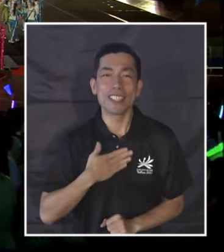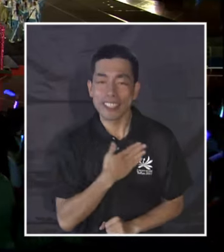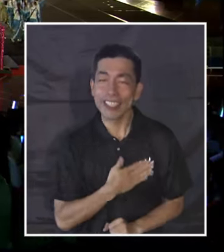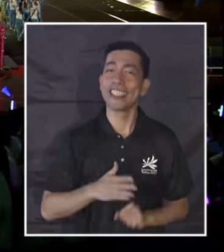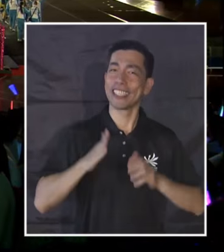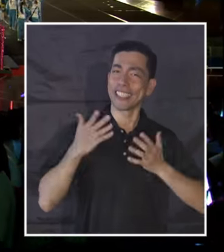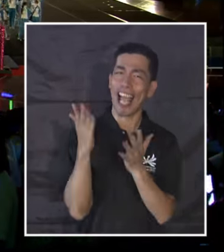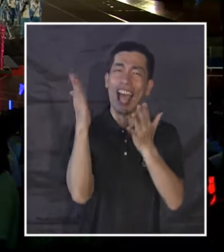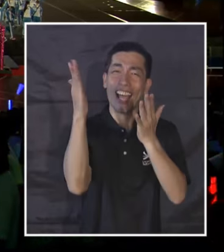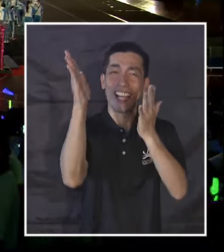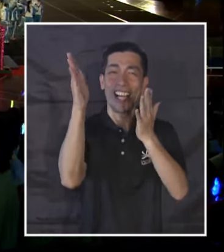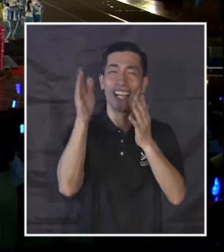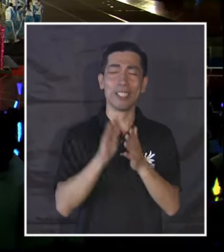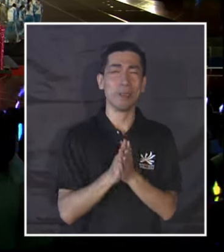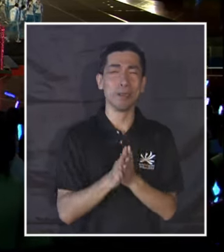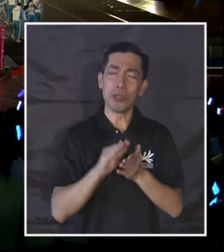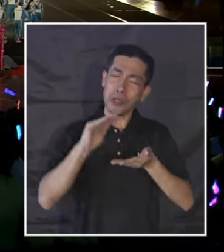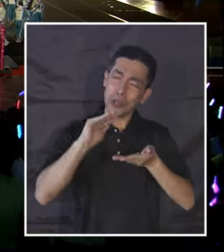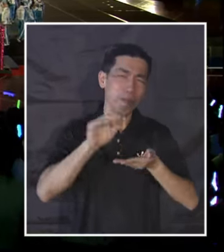国队，